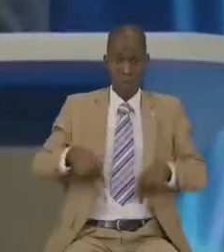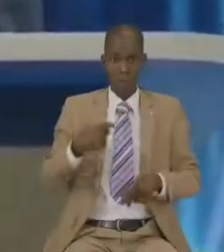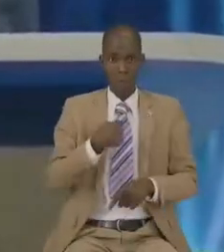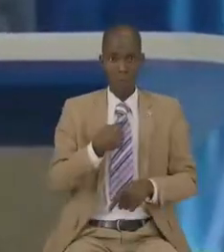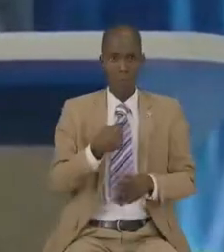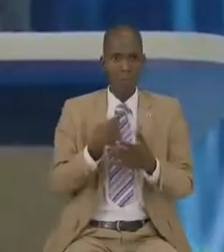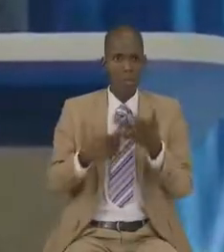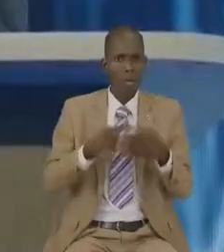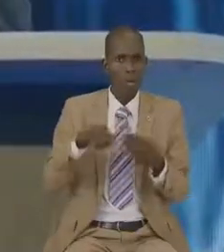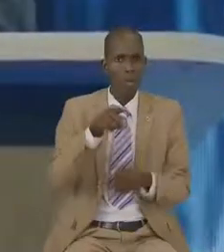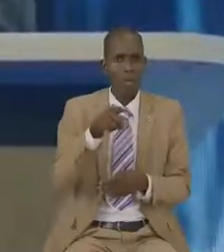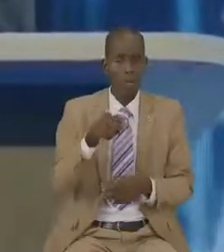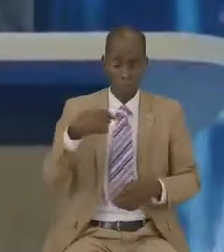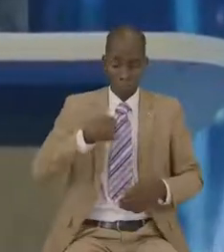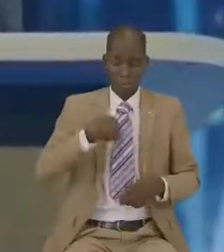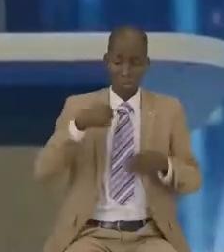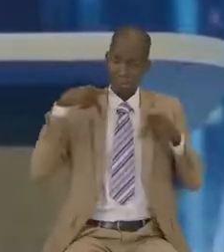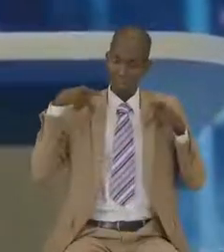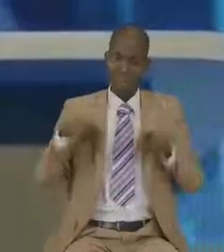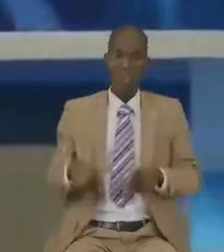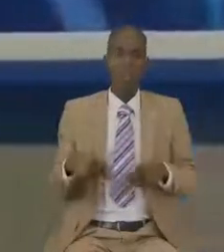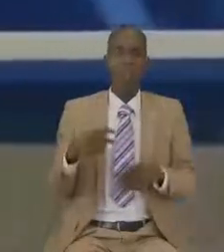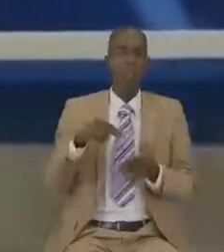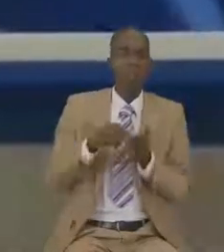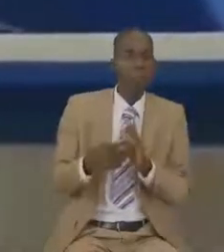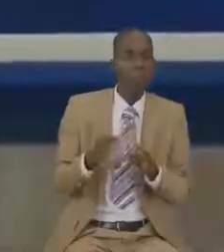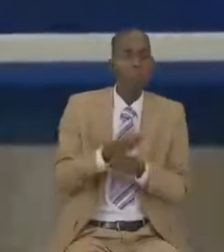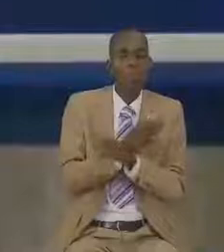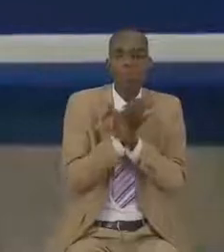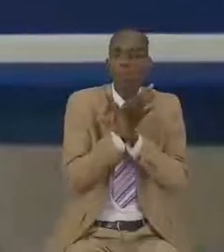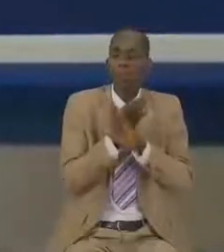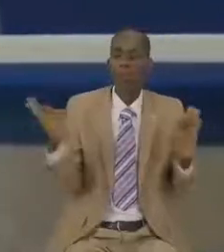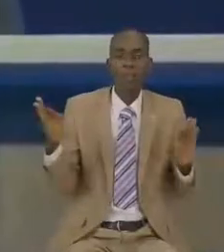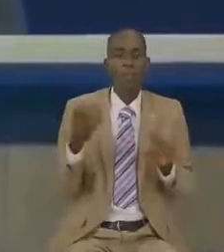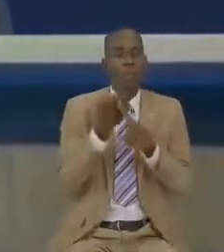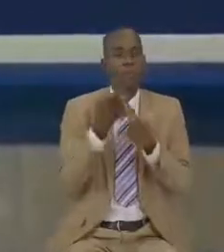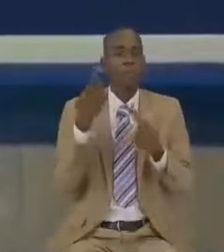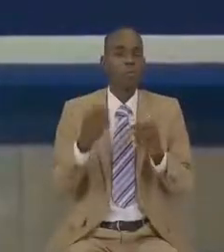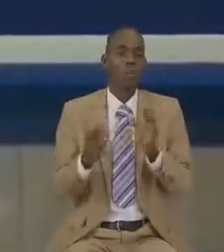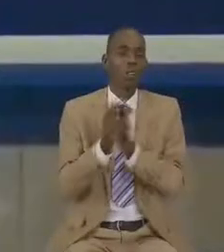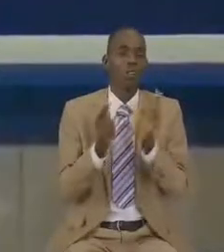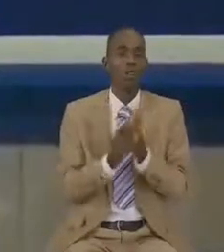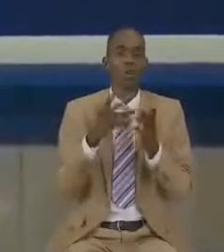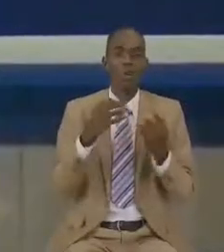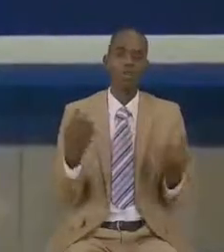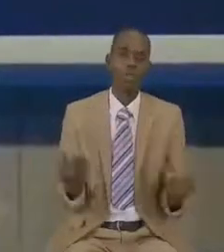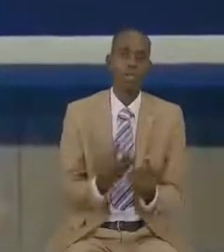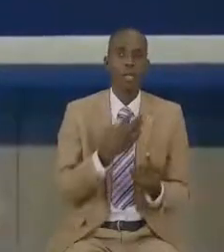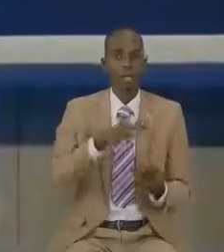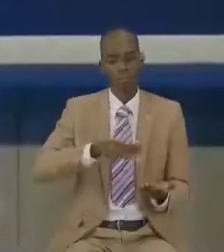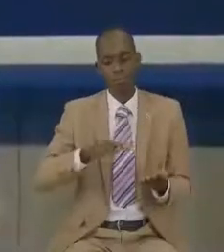affranchi, déterminé, m'a affranchi de la loi du péché et de la mort. Ça veut dire